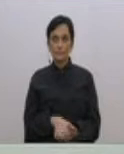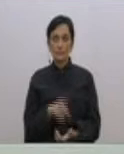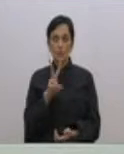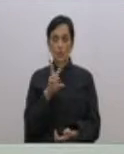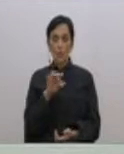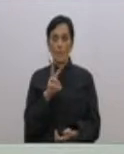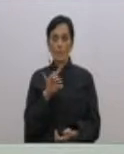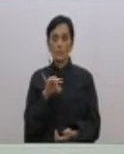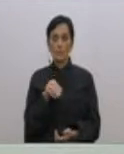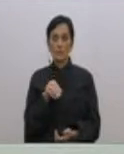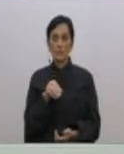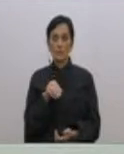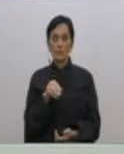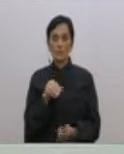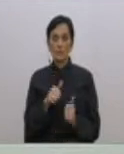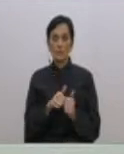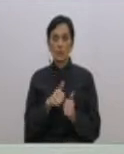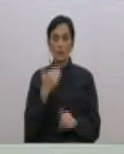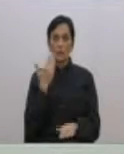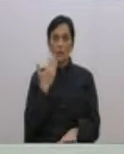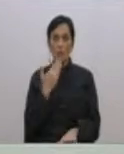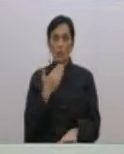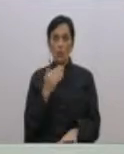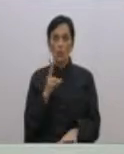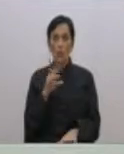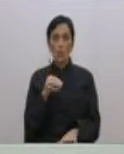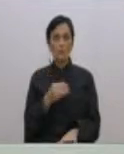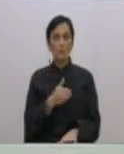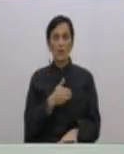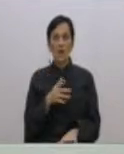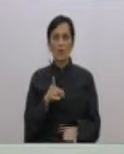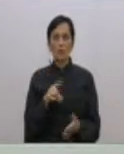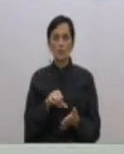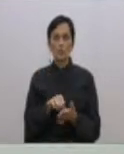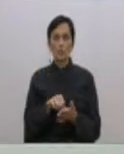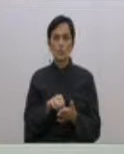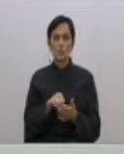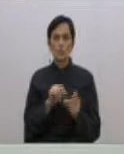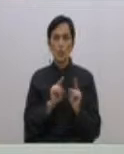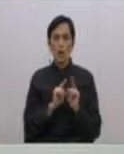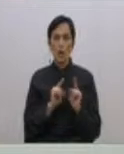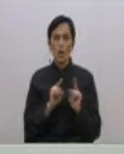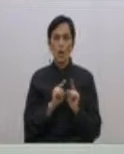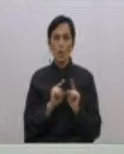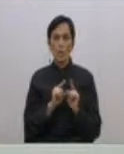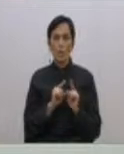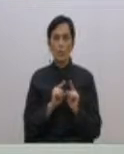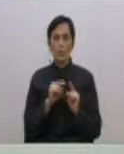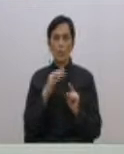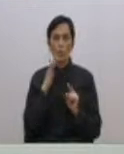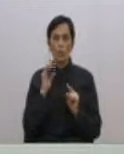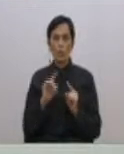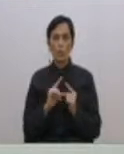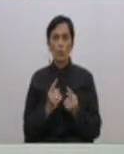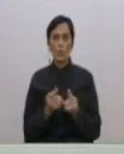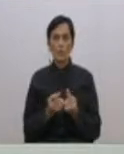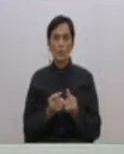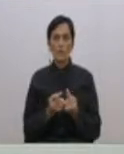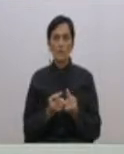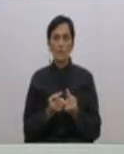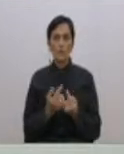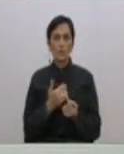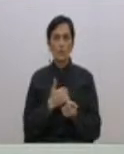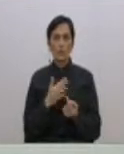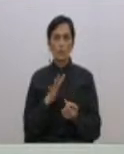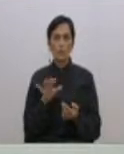comitetii, talamul servis, comitetii, arsul camusla, opoziția, umorele sovas,